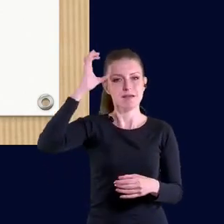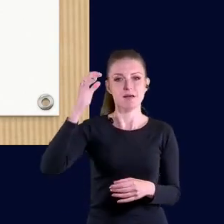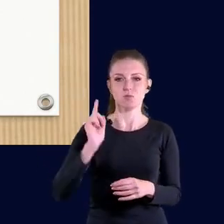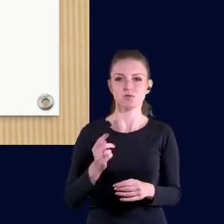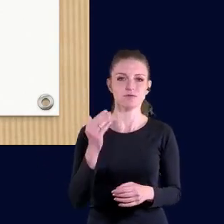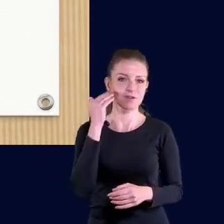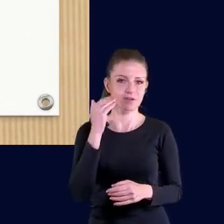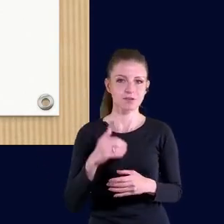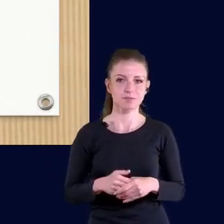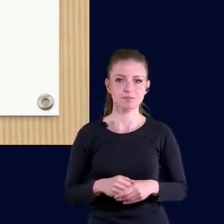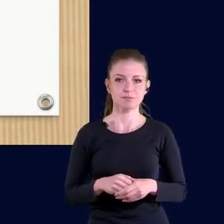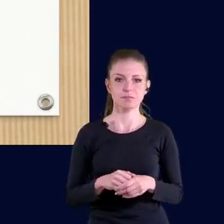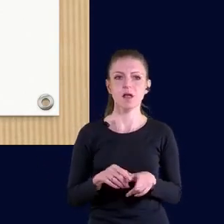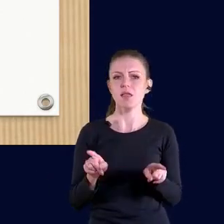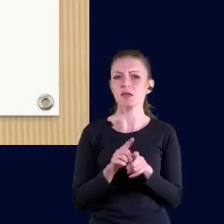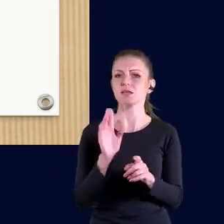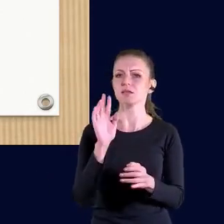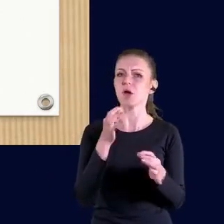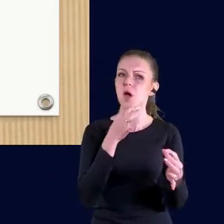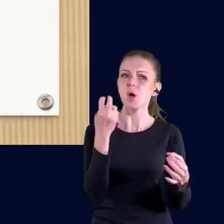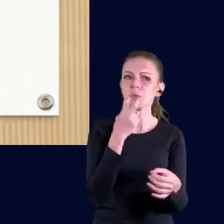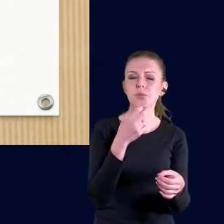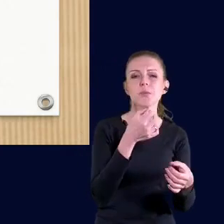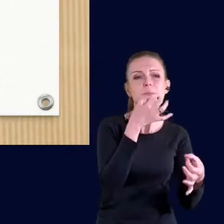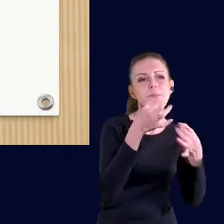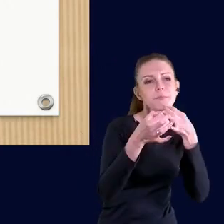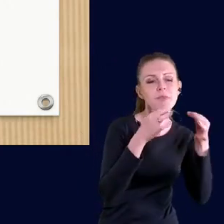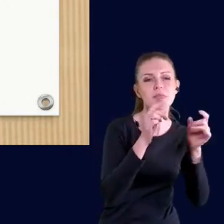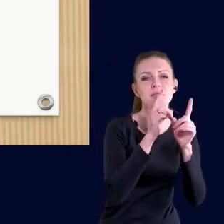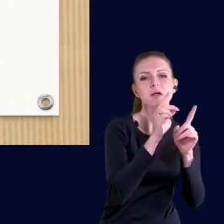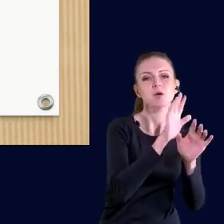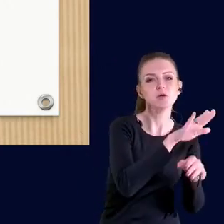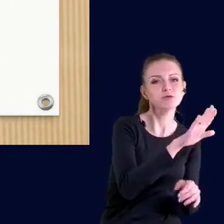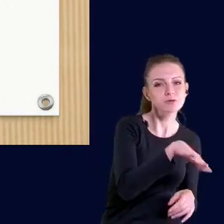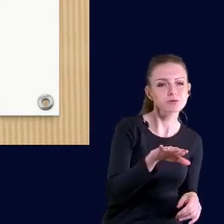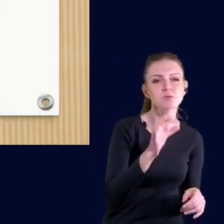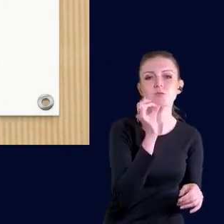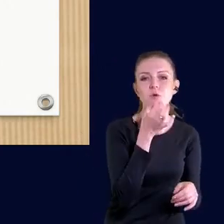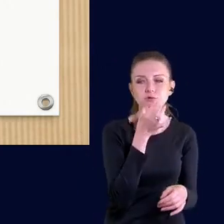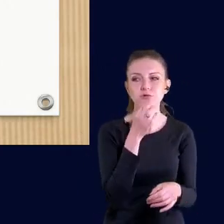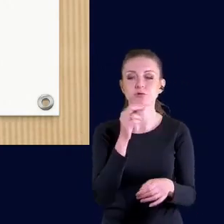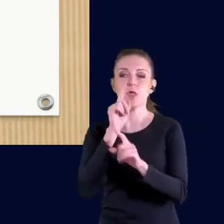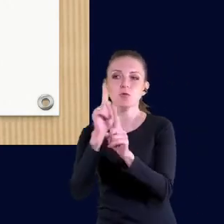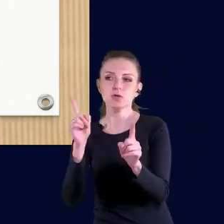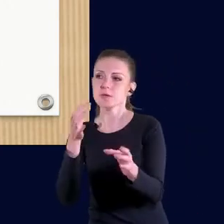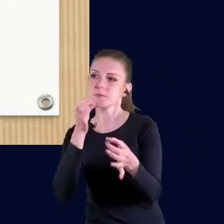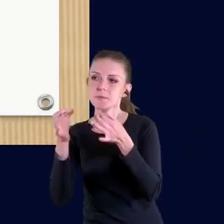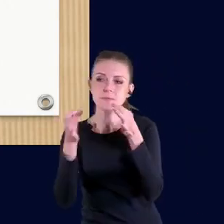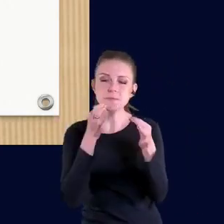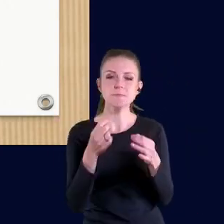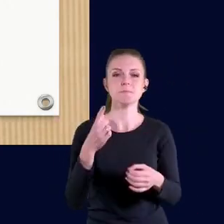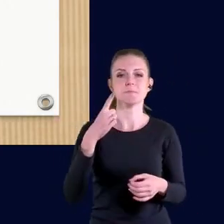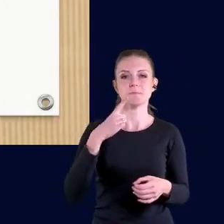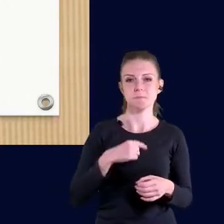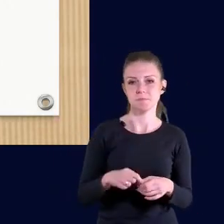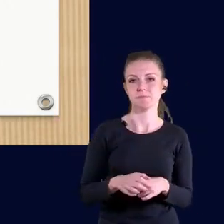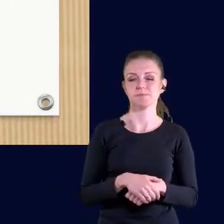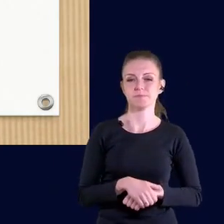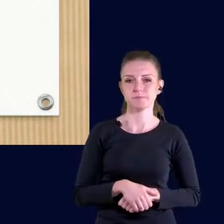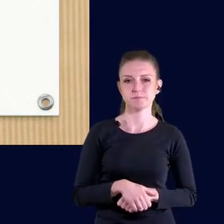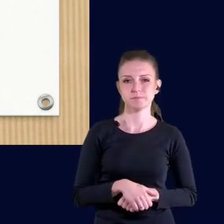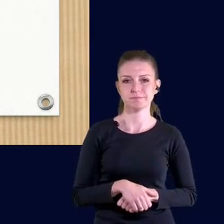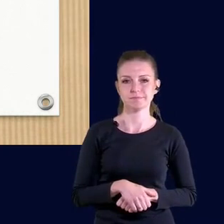ze strony uczniów ze strony nauczycieli ponieważ proszę że tak powiem zwrócić na to też uwagę